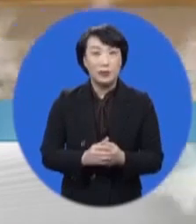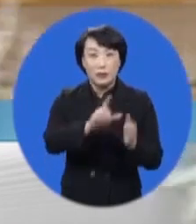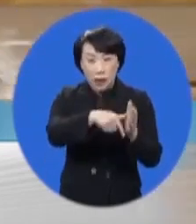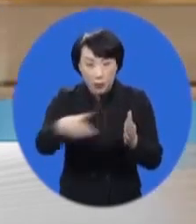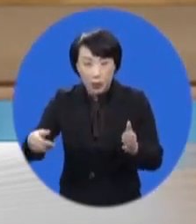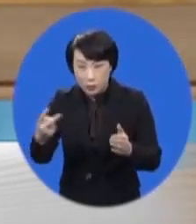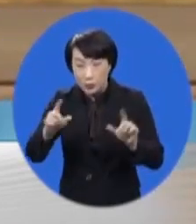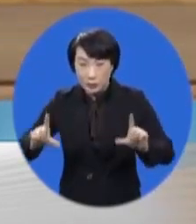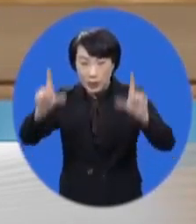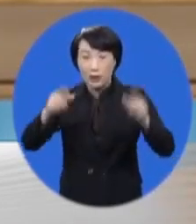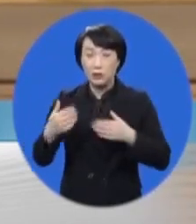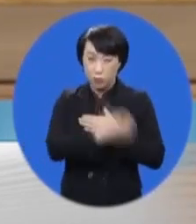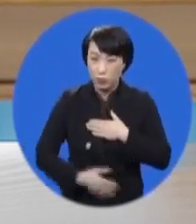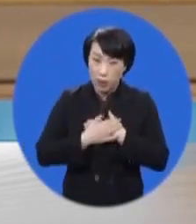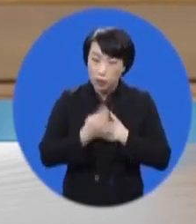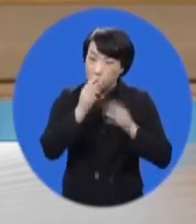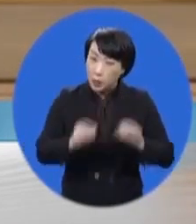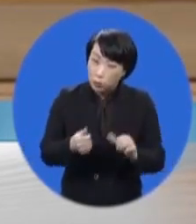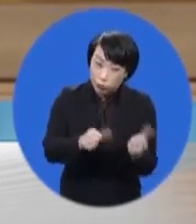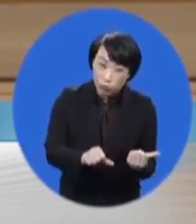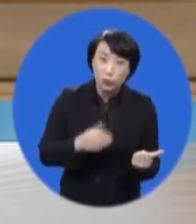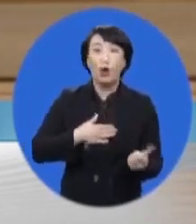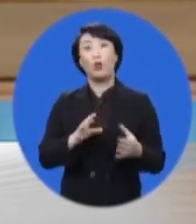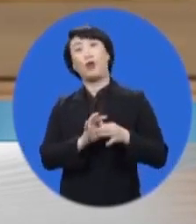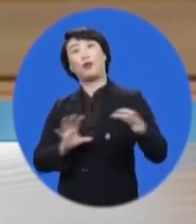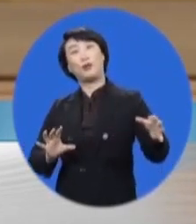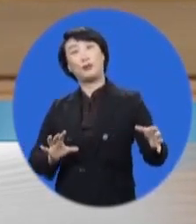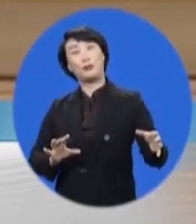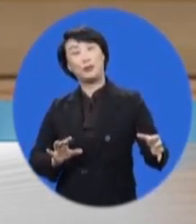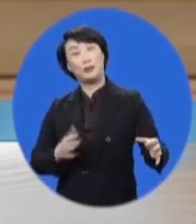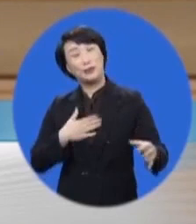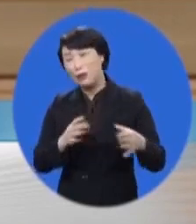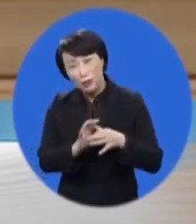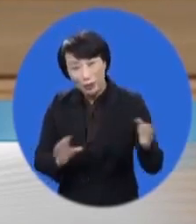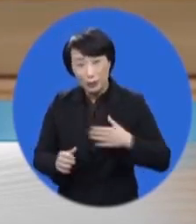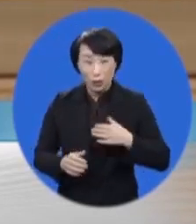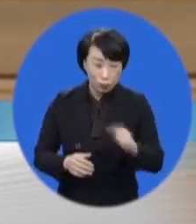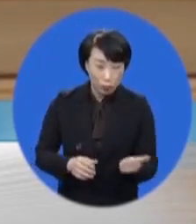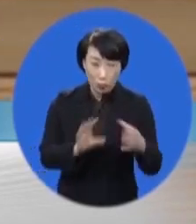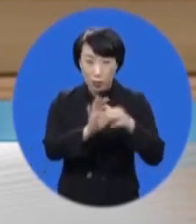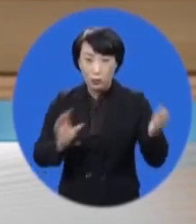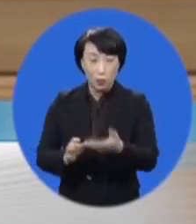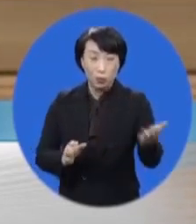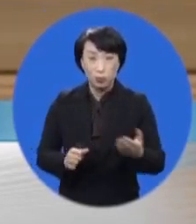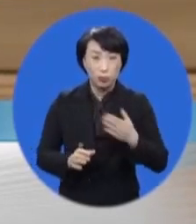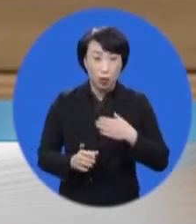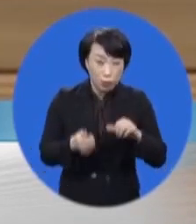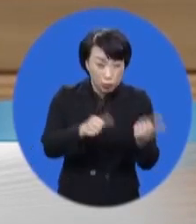날들이 육체가 없으면 나하고 무슨 상관이 있습니까? 내가 세상에